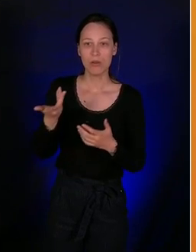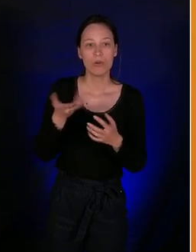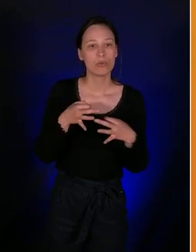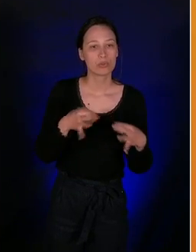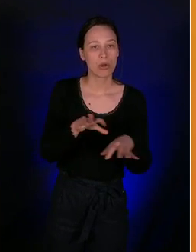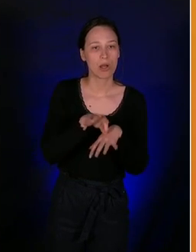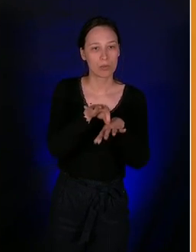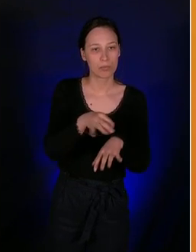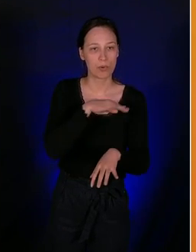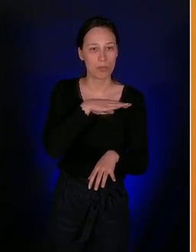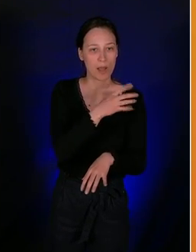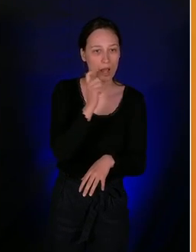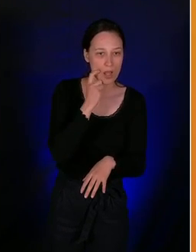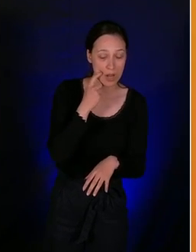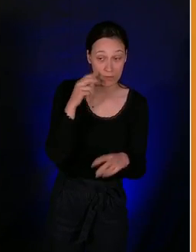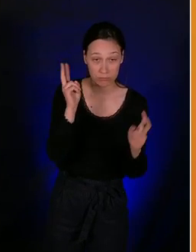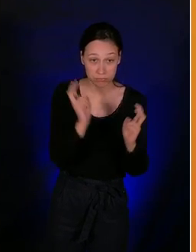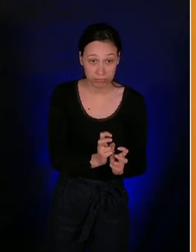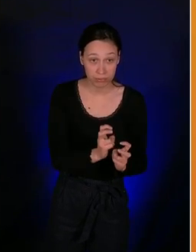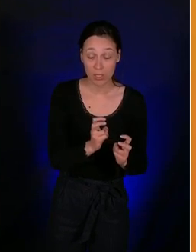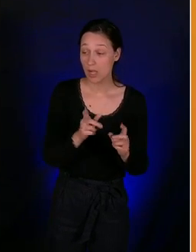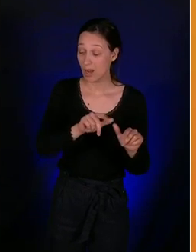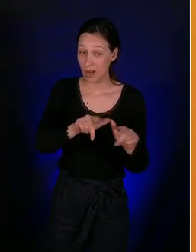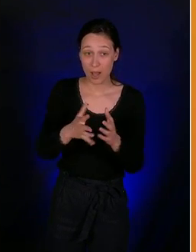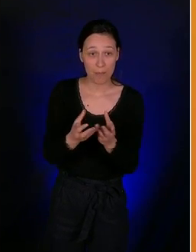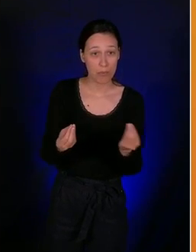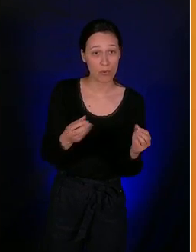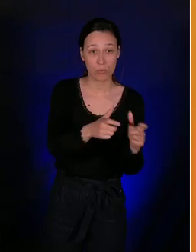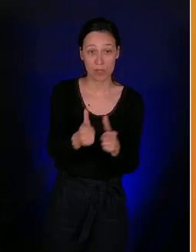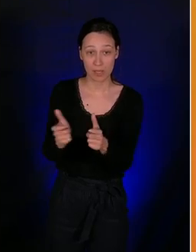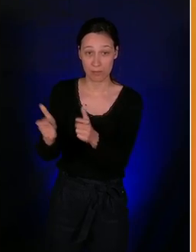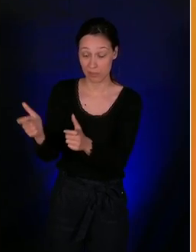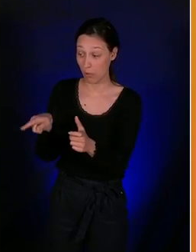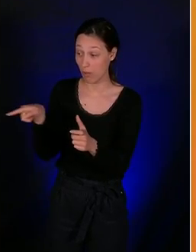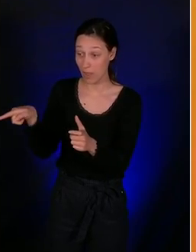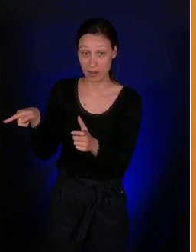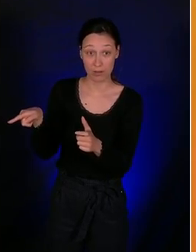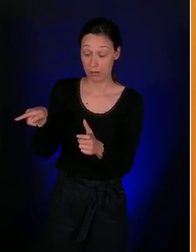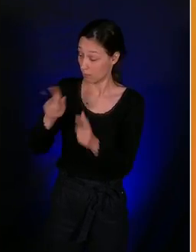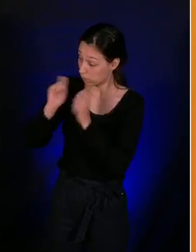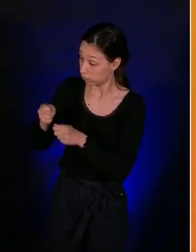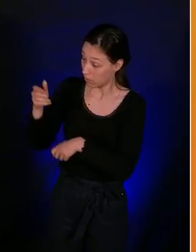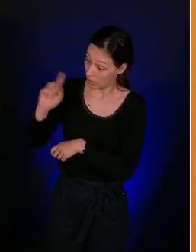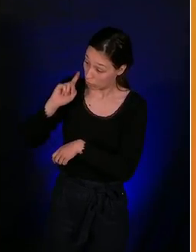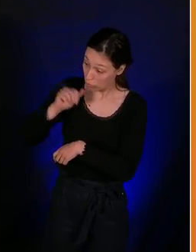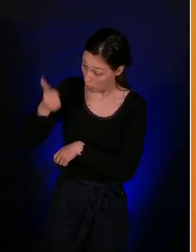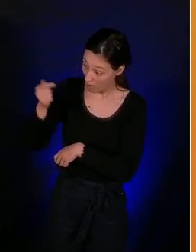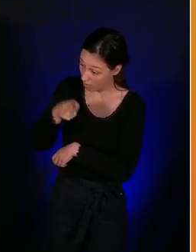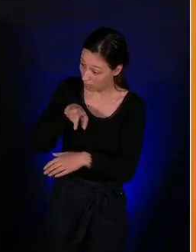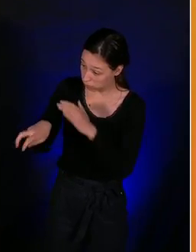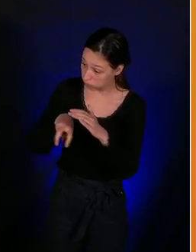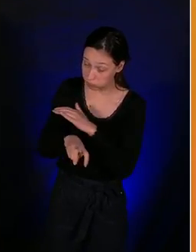élève, grand nombre d'établissements sur lesquels elles sont susceptibles d'intervenir du jour au lendemain. Elles